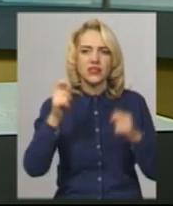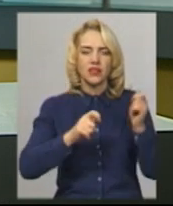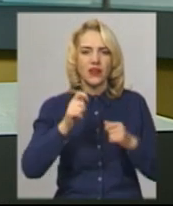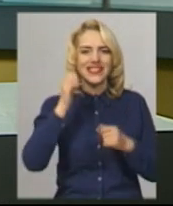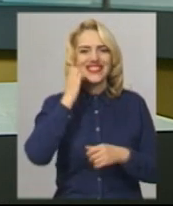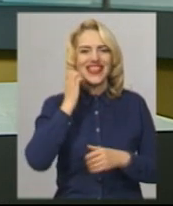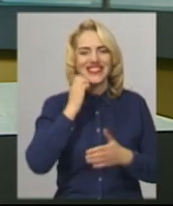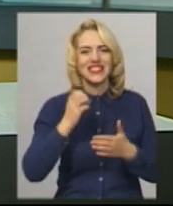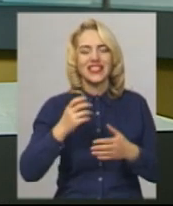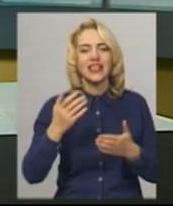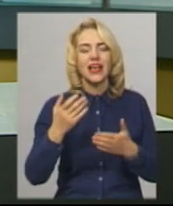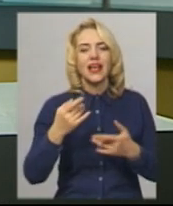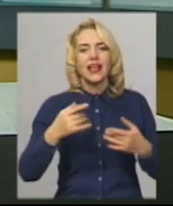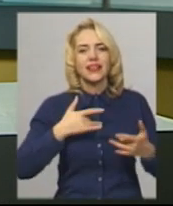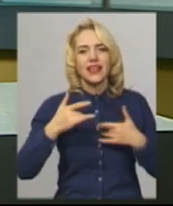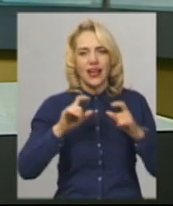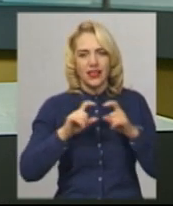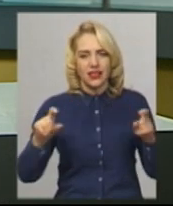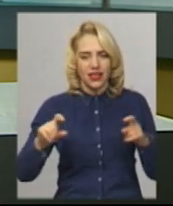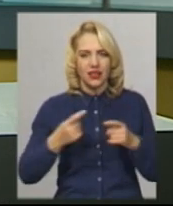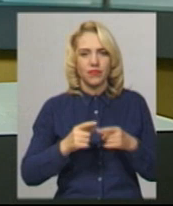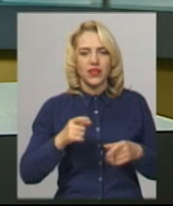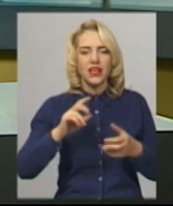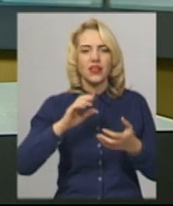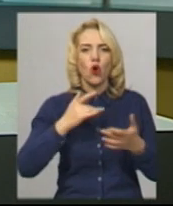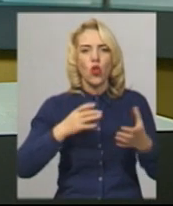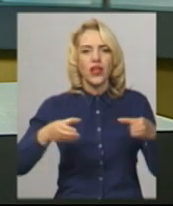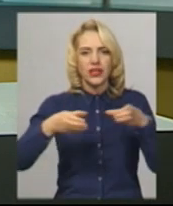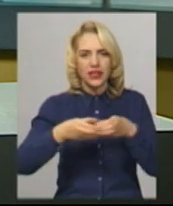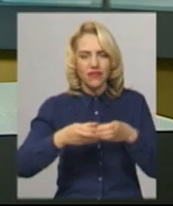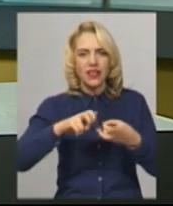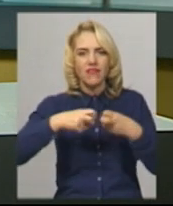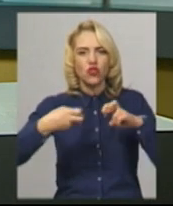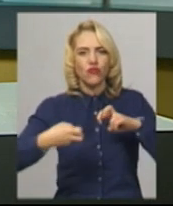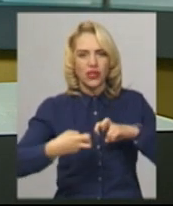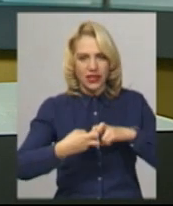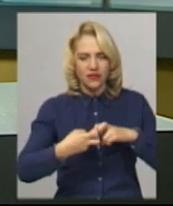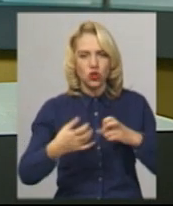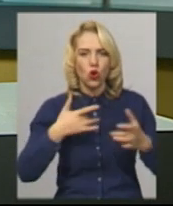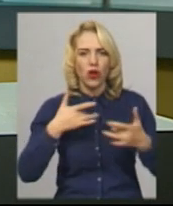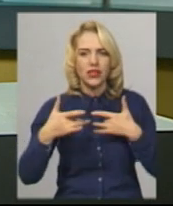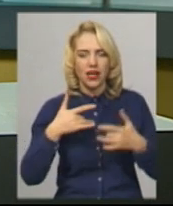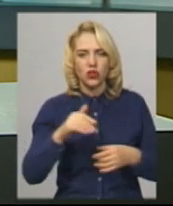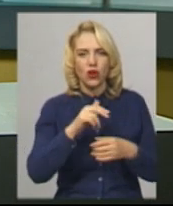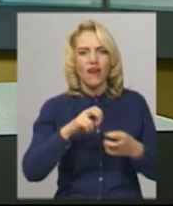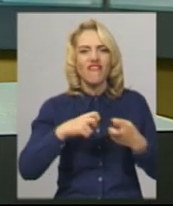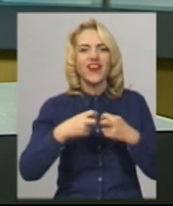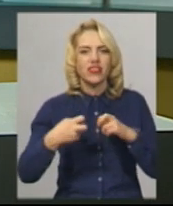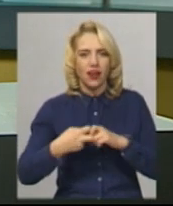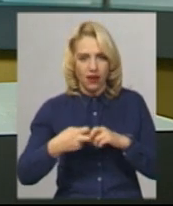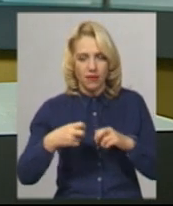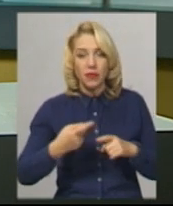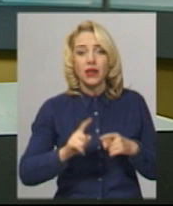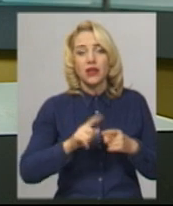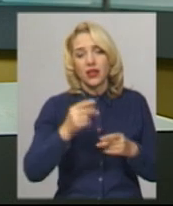театр Фест-2019» колектив Івано-Франківського національного академічного драматичного театру імені Франка. Виставу цю грали